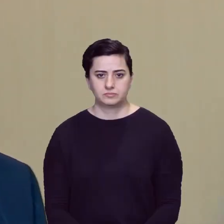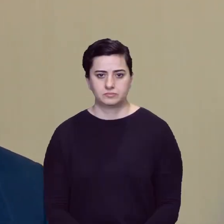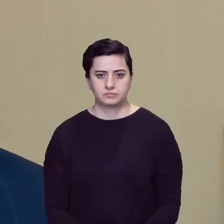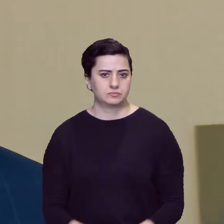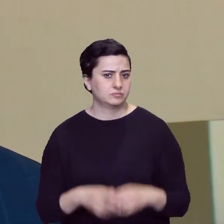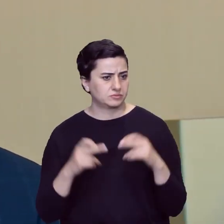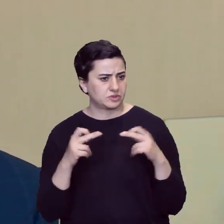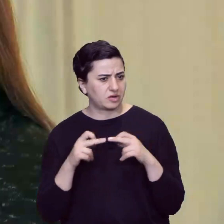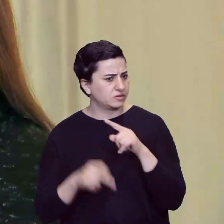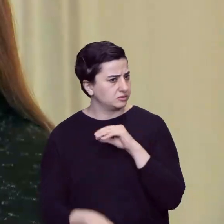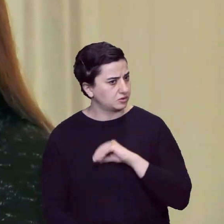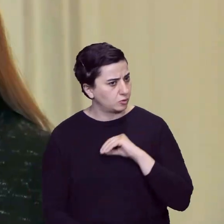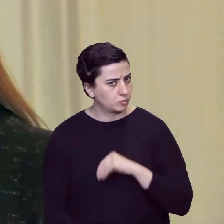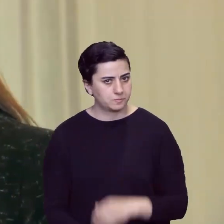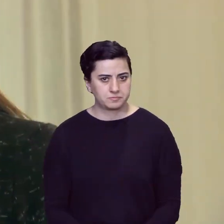Kavga ettiğimizi sanıyor.